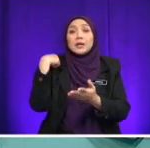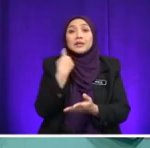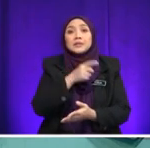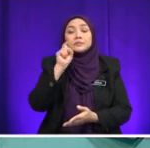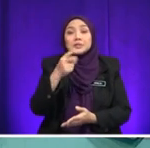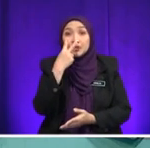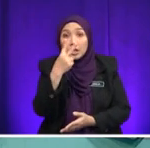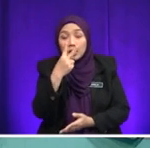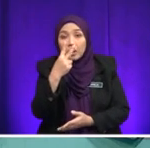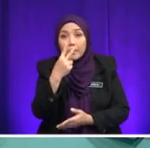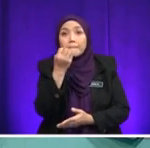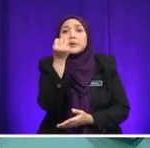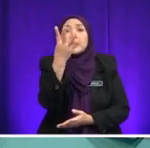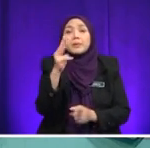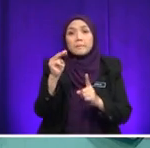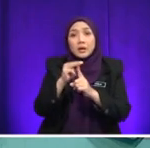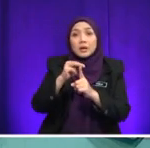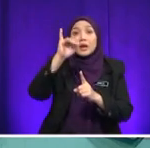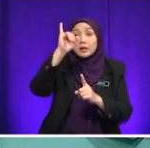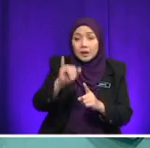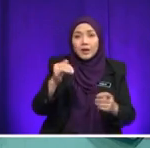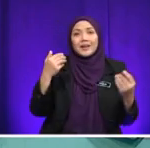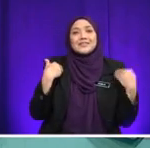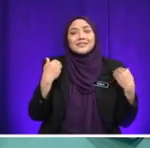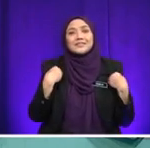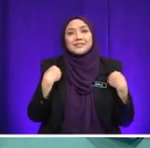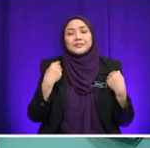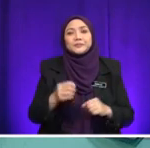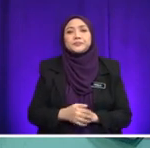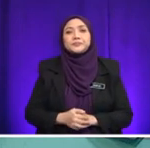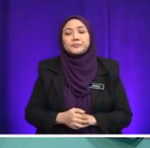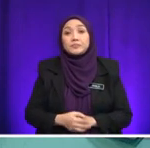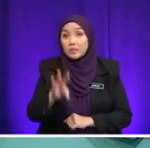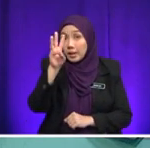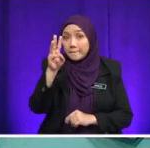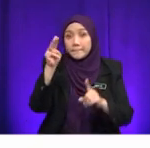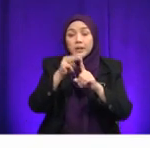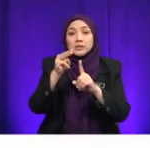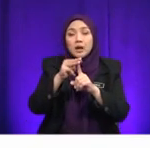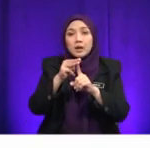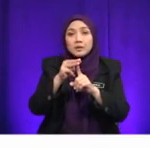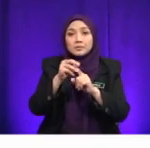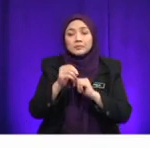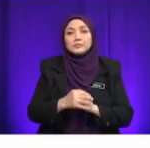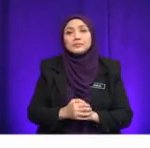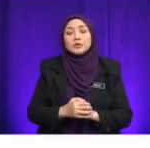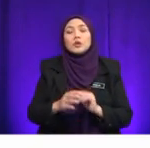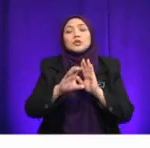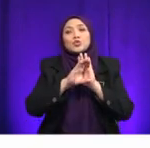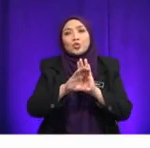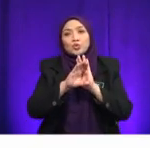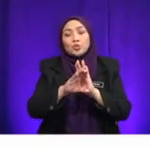berapakah peruntukan Makkah yang disediakan Oke jadi bagi soalan ini saya sediakan untuk enam langkah ke ini adalah contoh